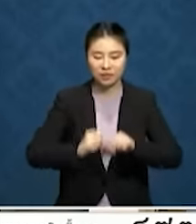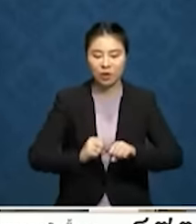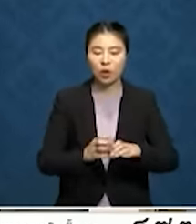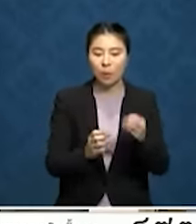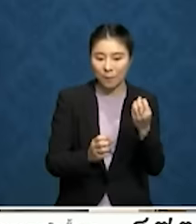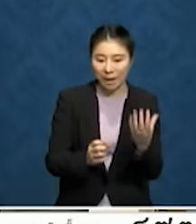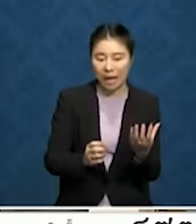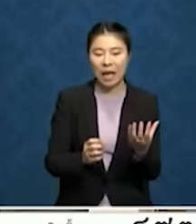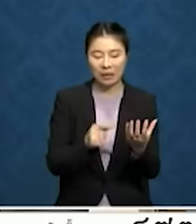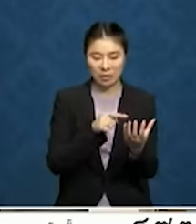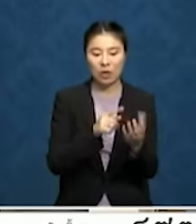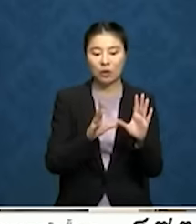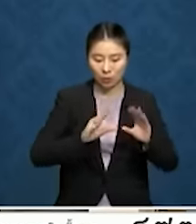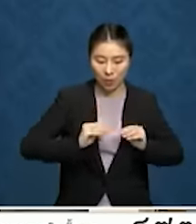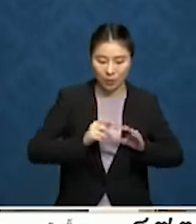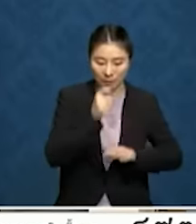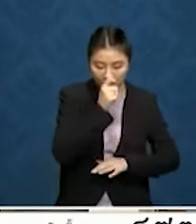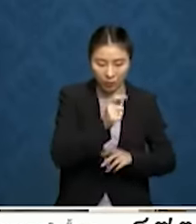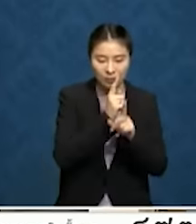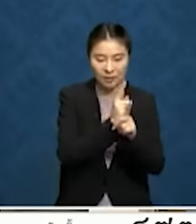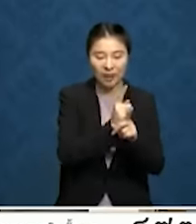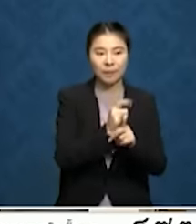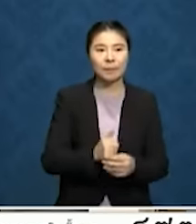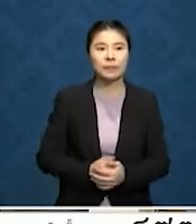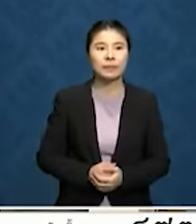นะครับนะด้วยความเคารพนะครับ